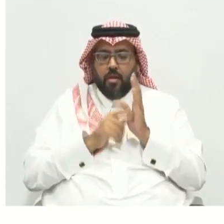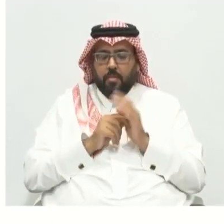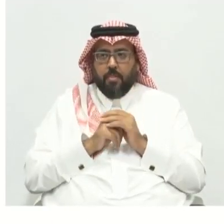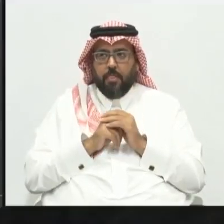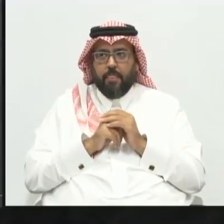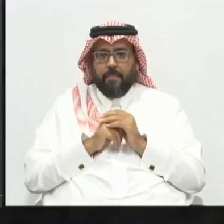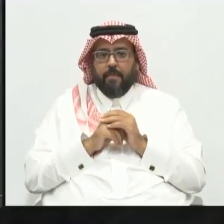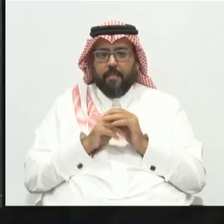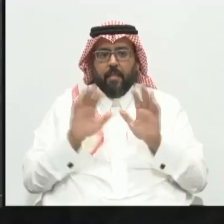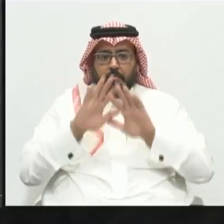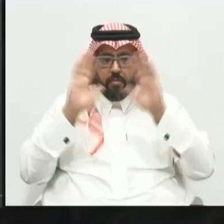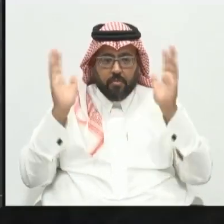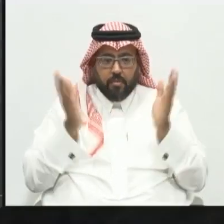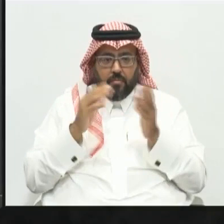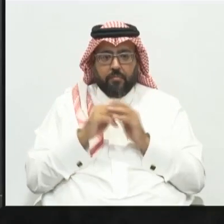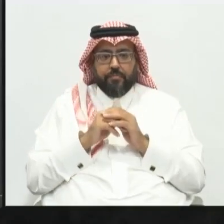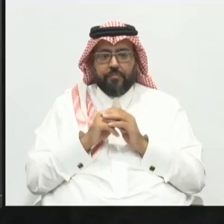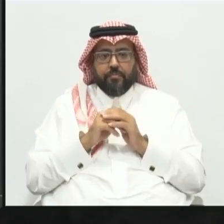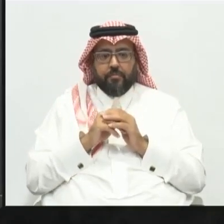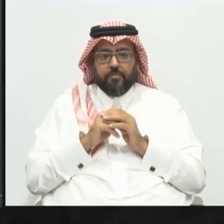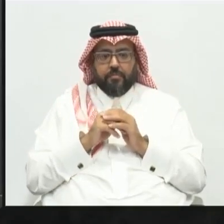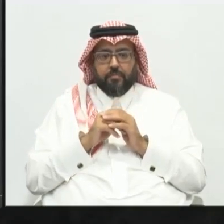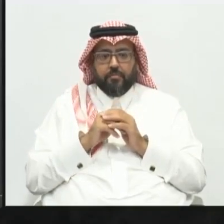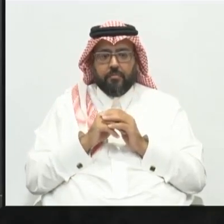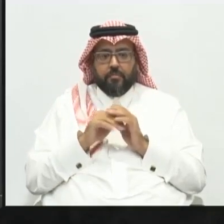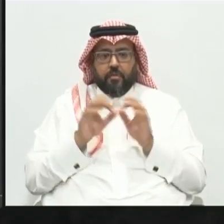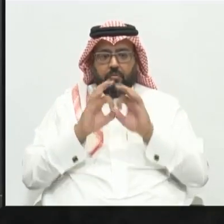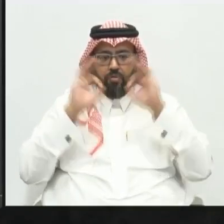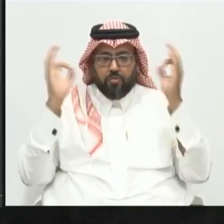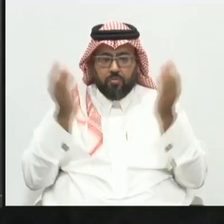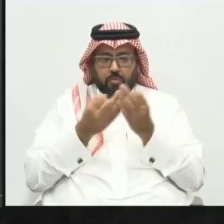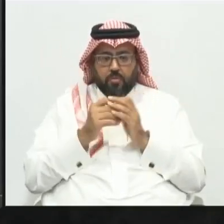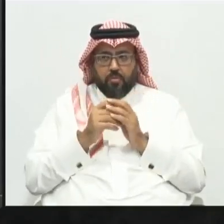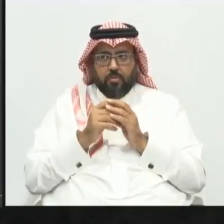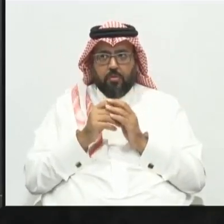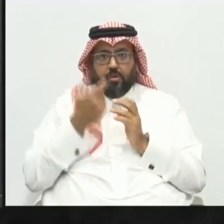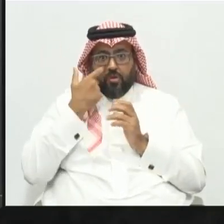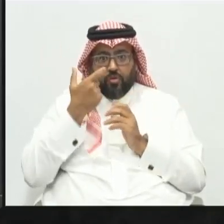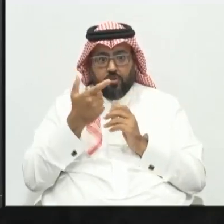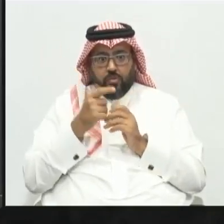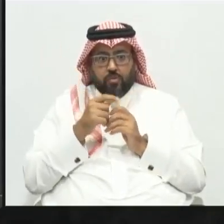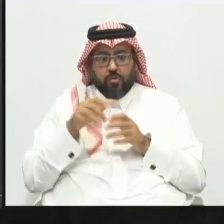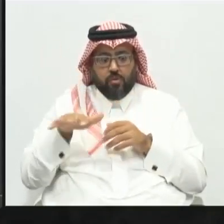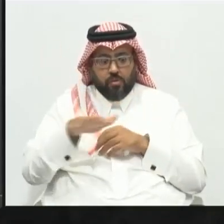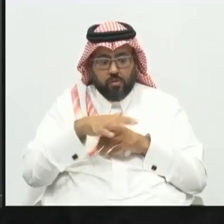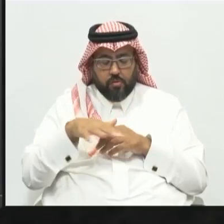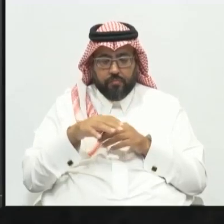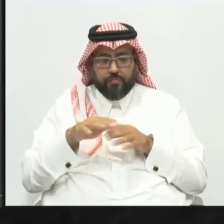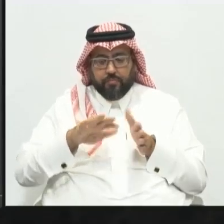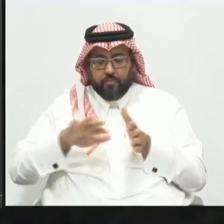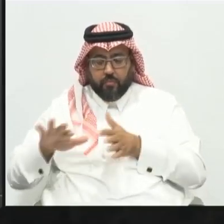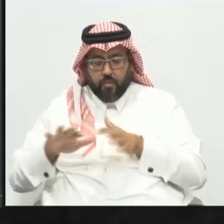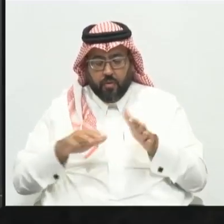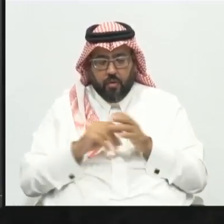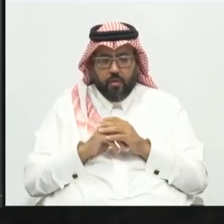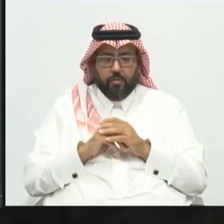ان الانسان بطبيعته انه كائن اجتماعي فلا فتلاحظ ان الانسان لا يعيش بمعزل عن الناس